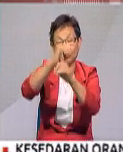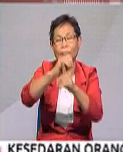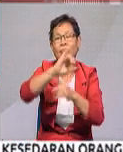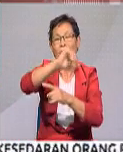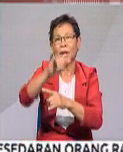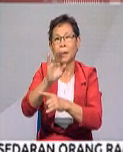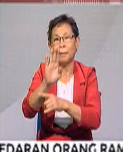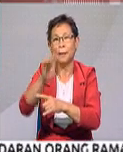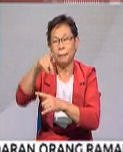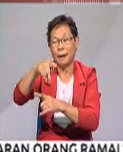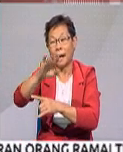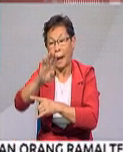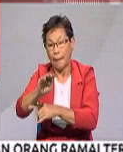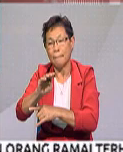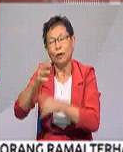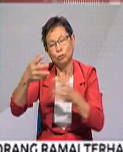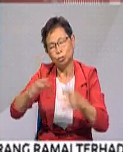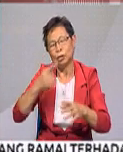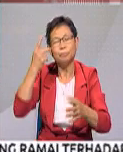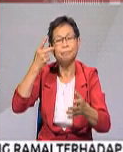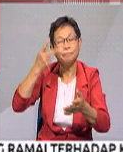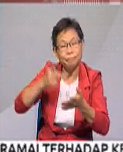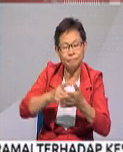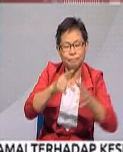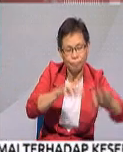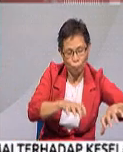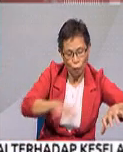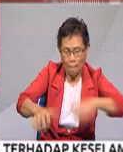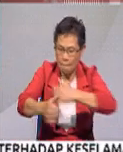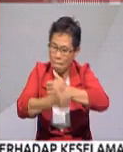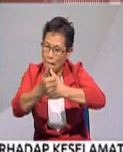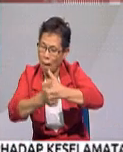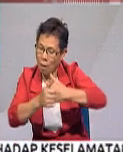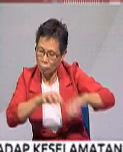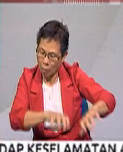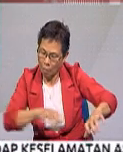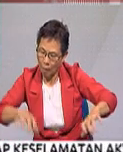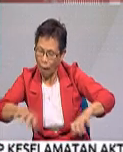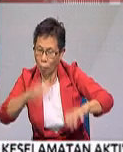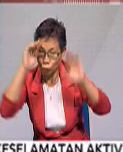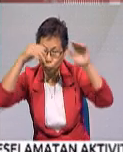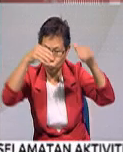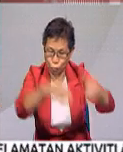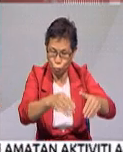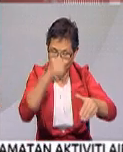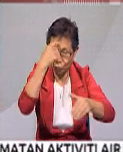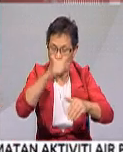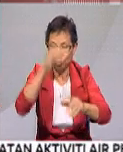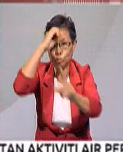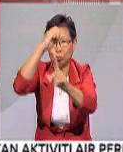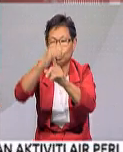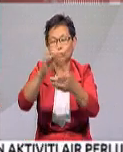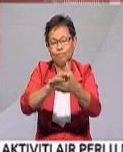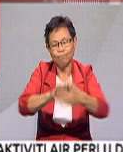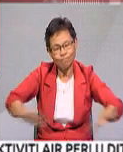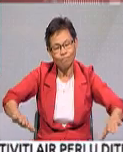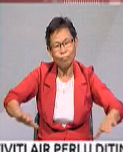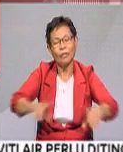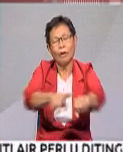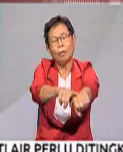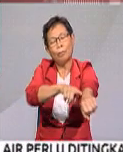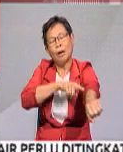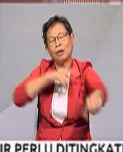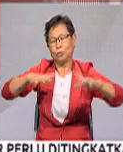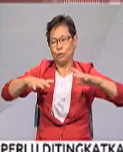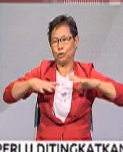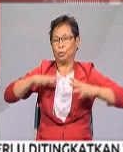Penyelamat Malaysia JBPM telah mengenal pasti kawasan berisiko tinggi untuk diberi tumpuan bagi tujuan keselamatan sepanjang